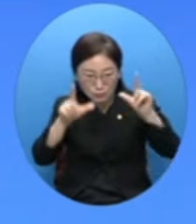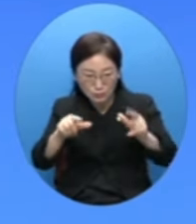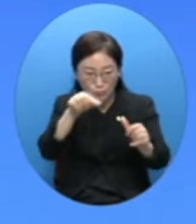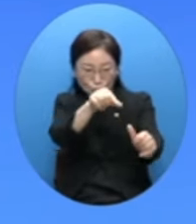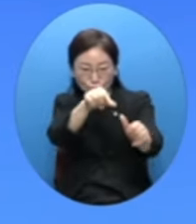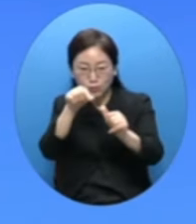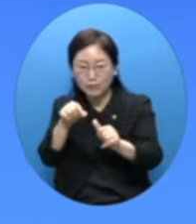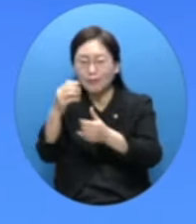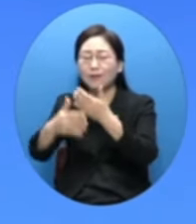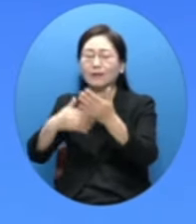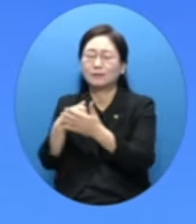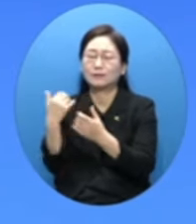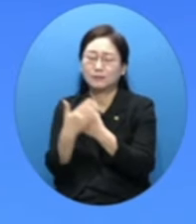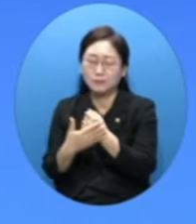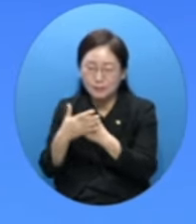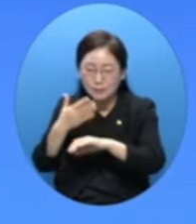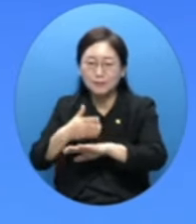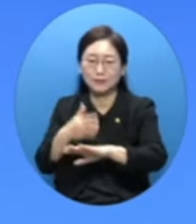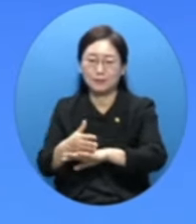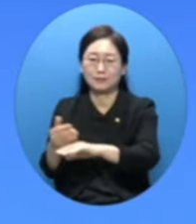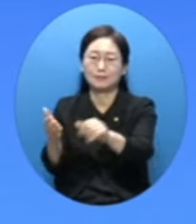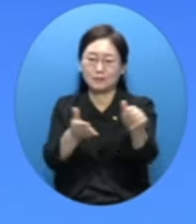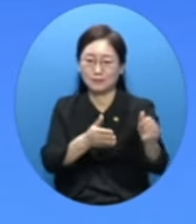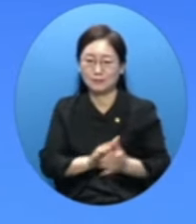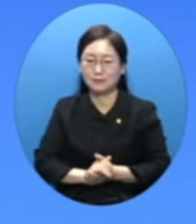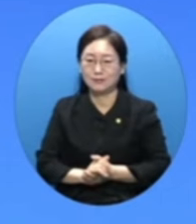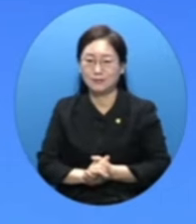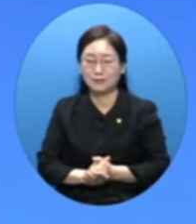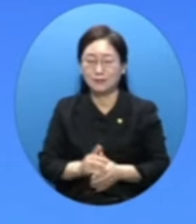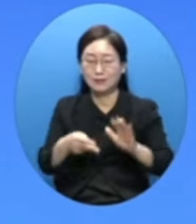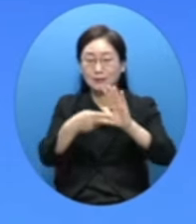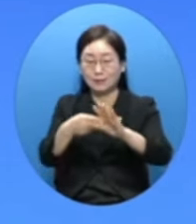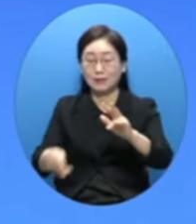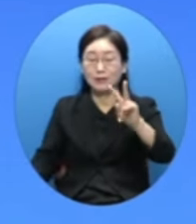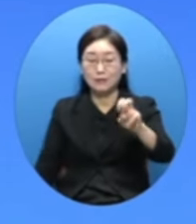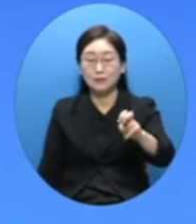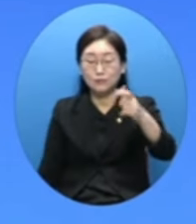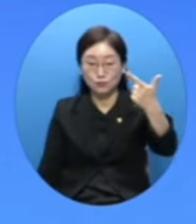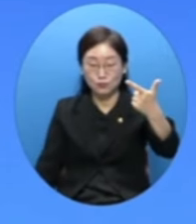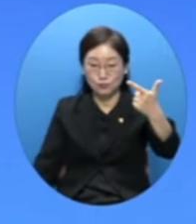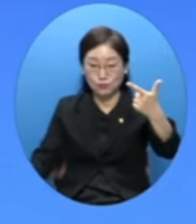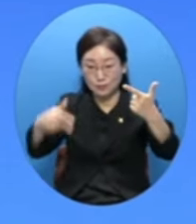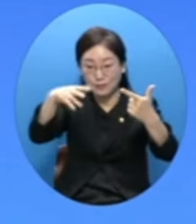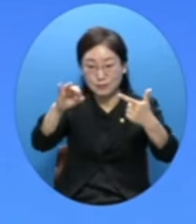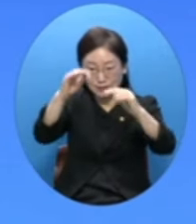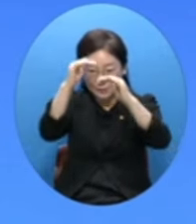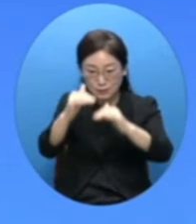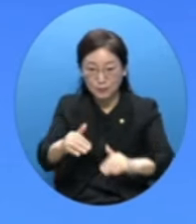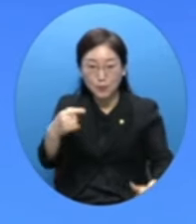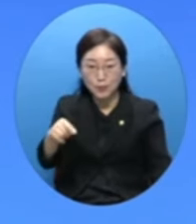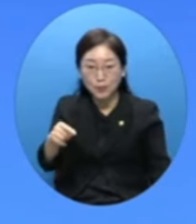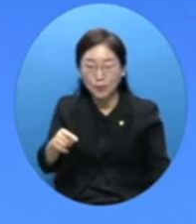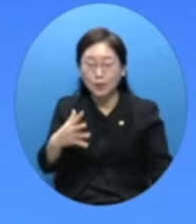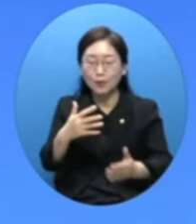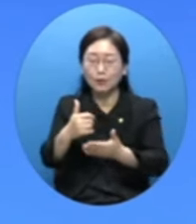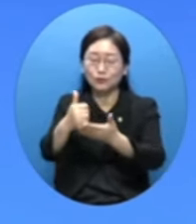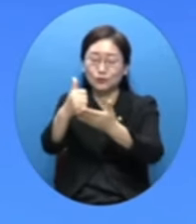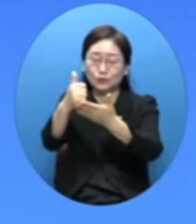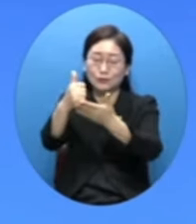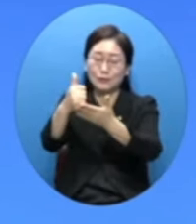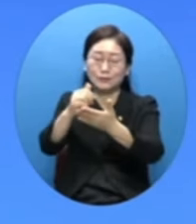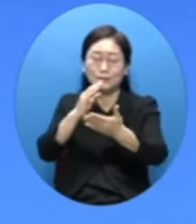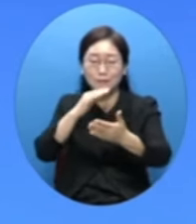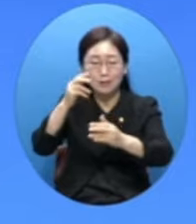하나님 은혜를 감사해야 되는 것입니다 아멘 26장은 주님 앞에 드리는 승리의